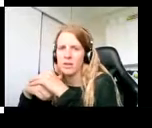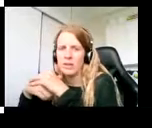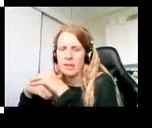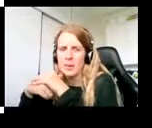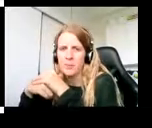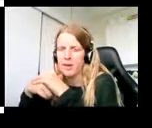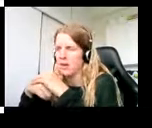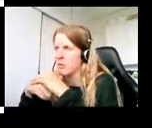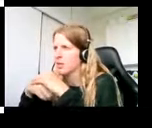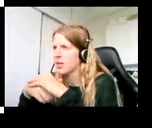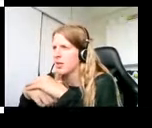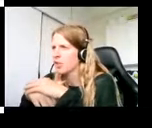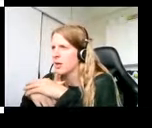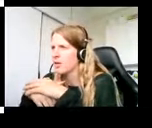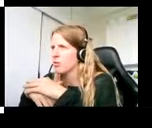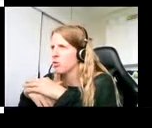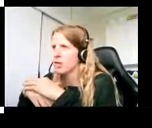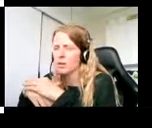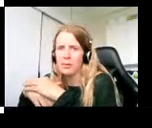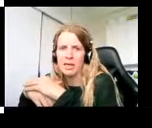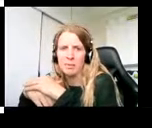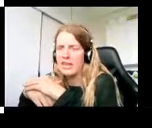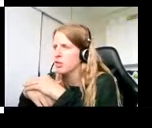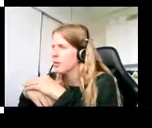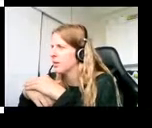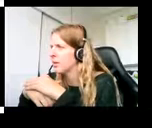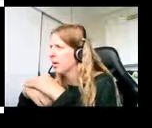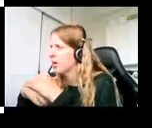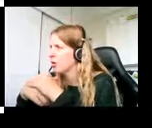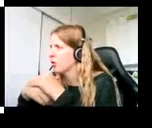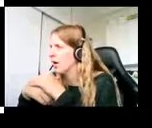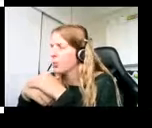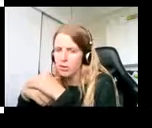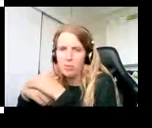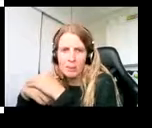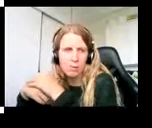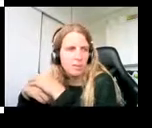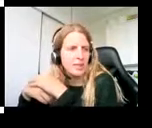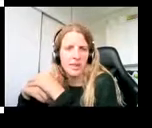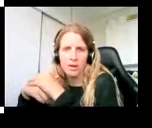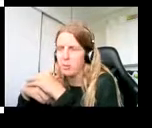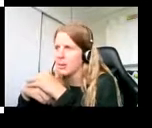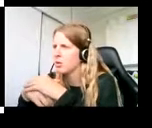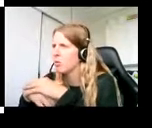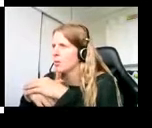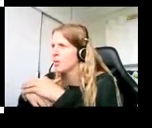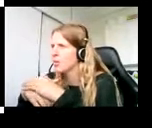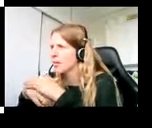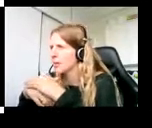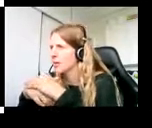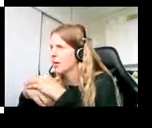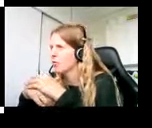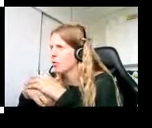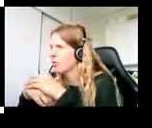van de paasvakantie. Dat was een heel spijtig voorval, waarbij dan 25 onze absolute minimum was en dan opeens komen die